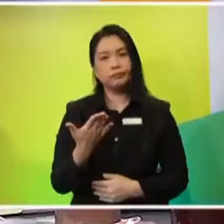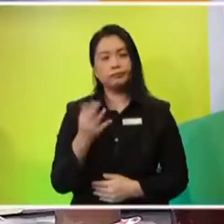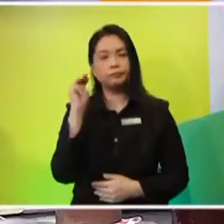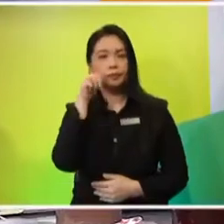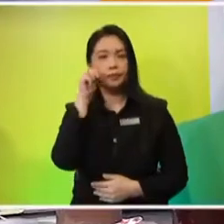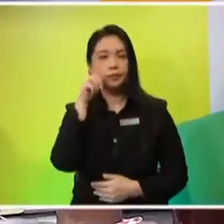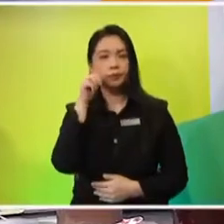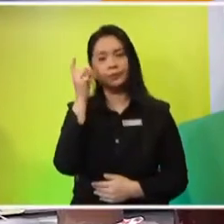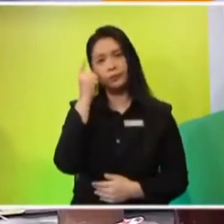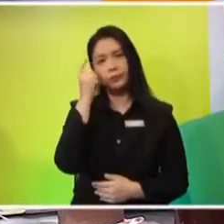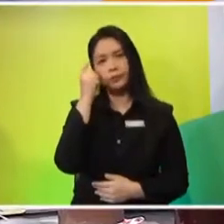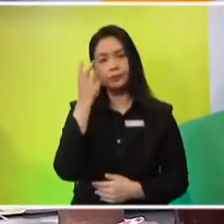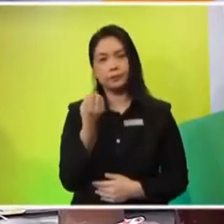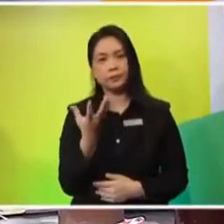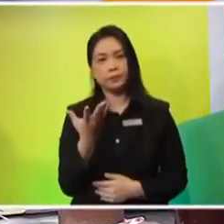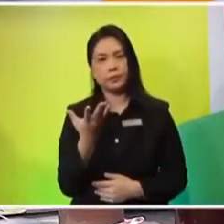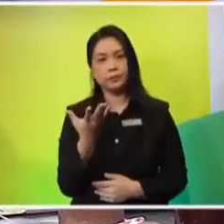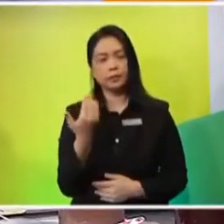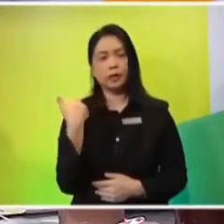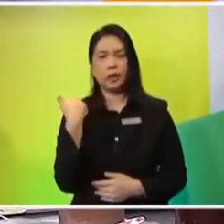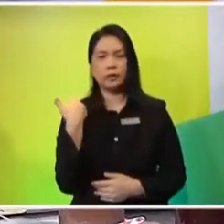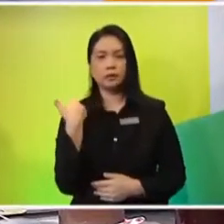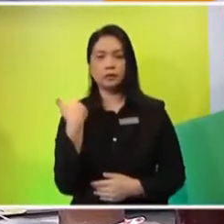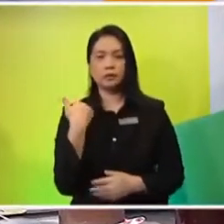berapa semua tu? Semua ada